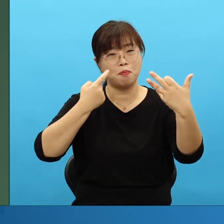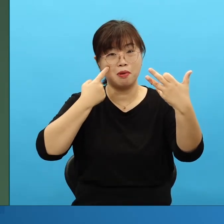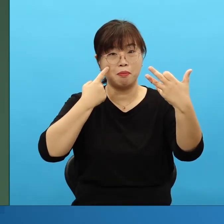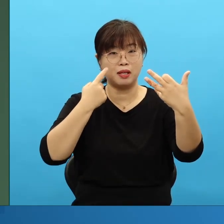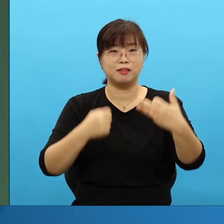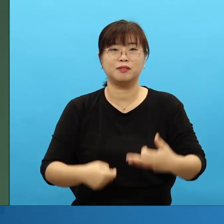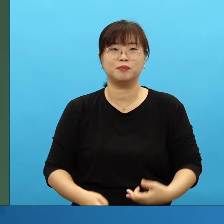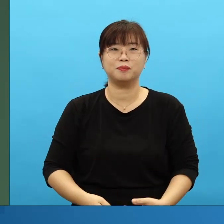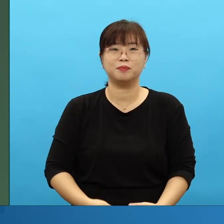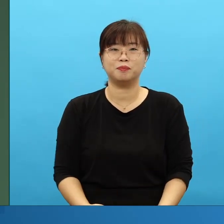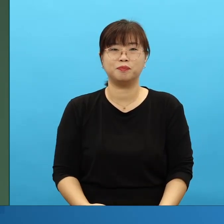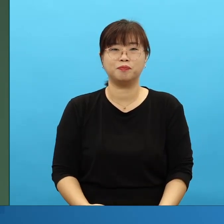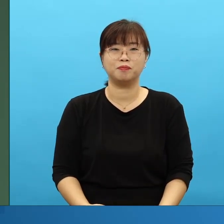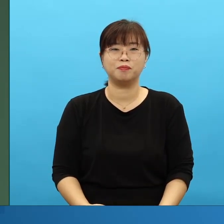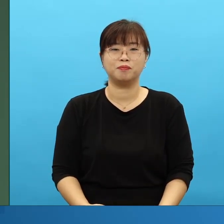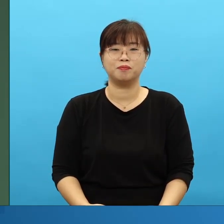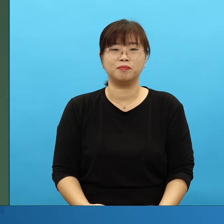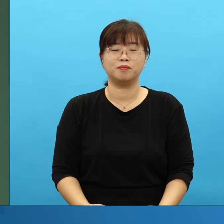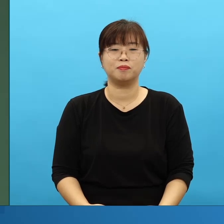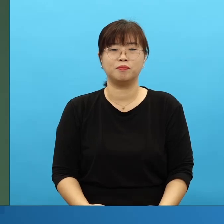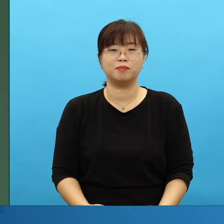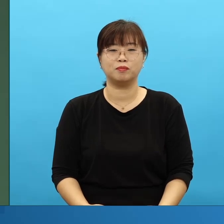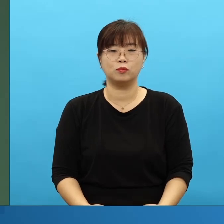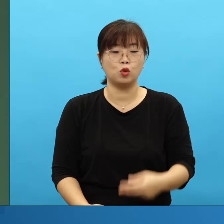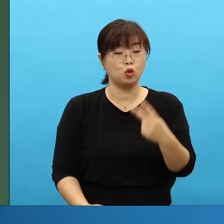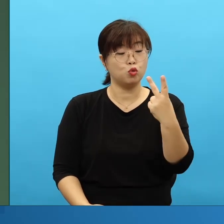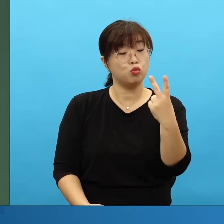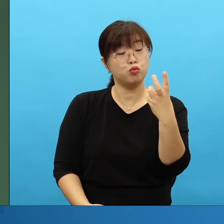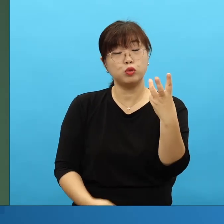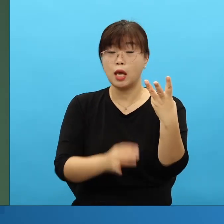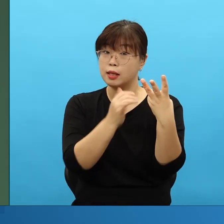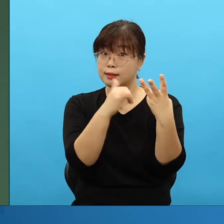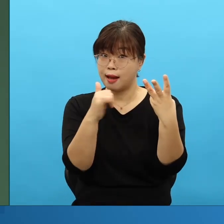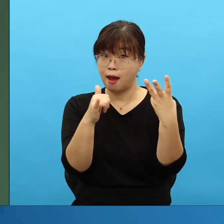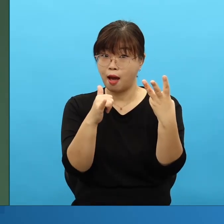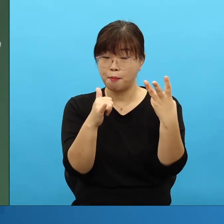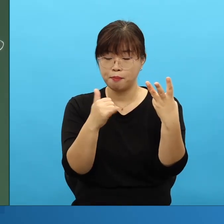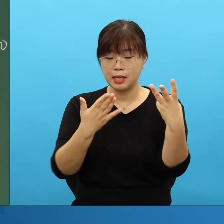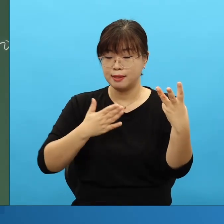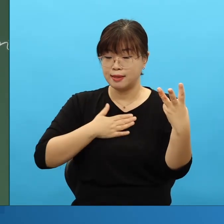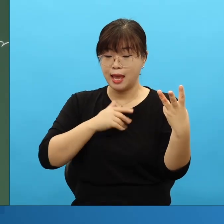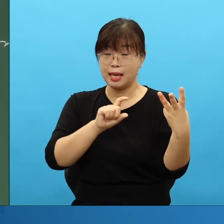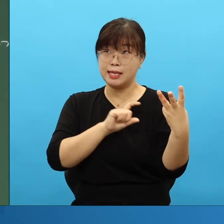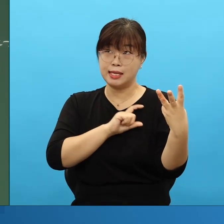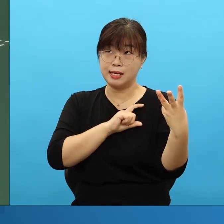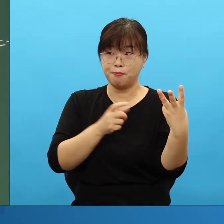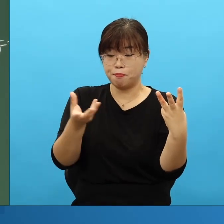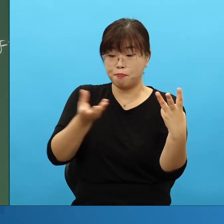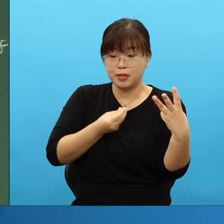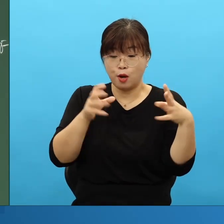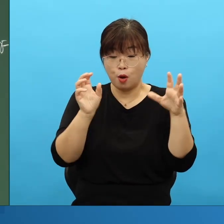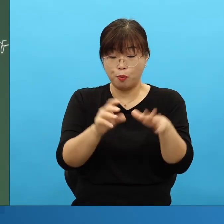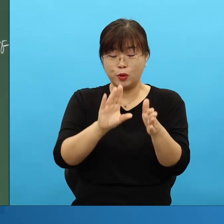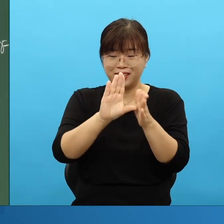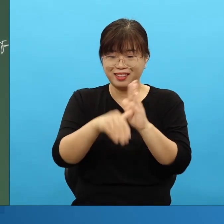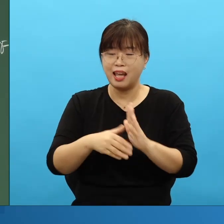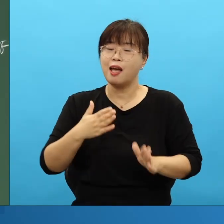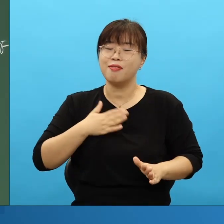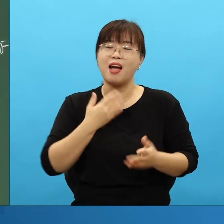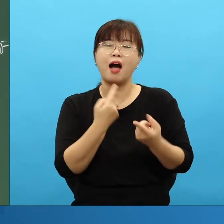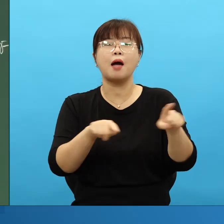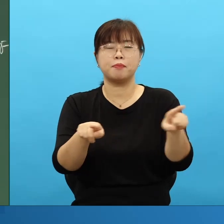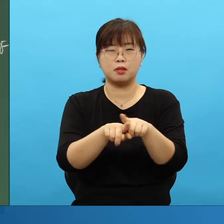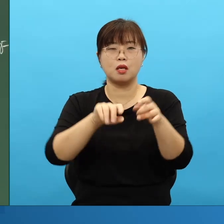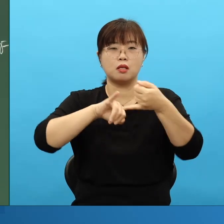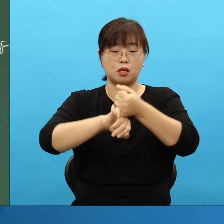chapter 18 verses 18 to 20. 두세 사람이 내 이름으로 모이는 곳에 나도 함께 하느니라. And I will be with in the